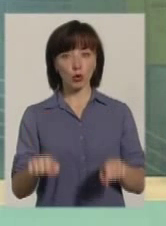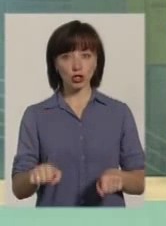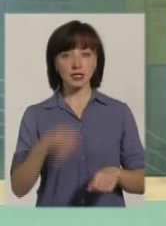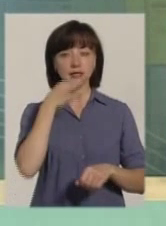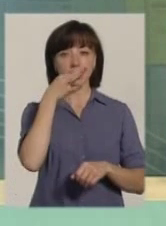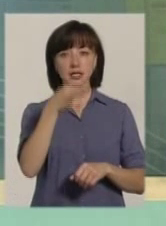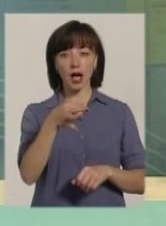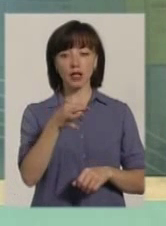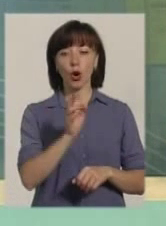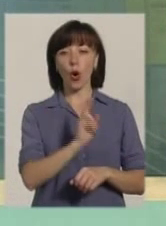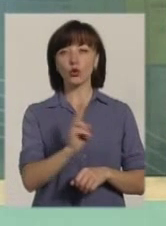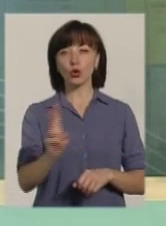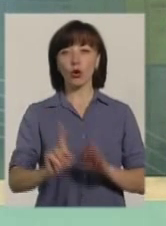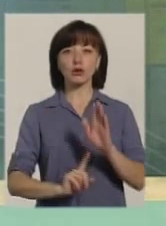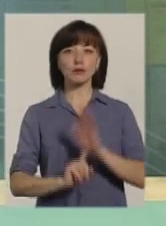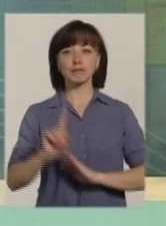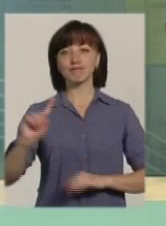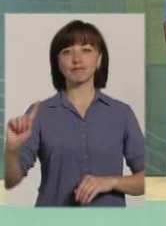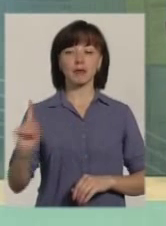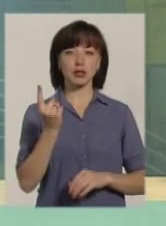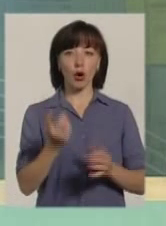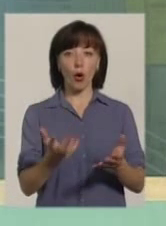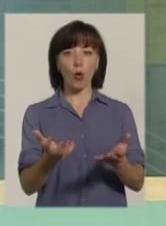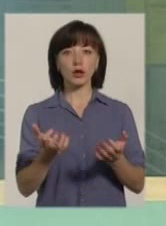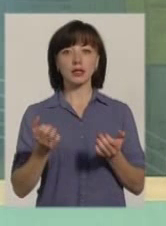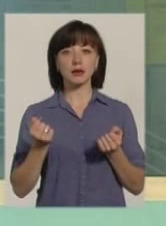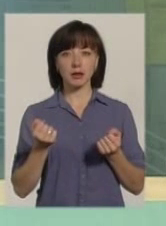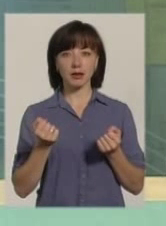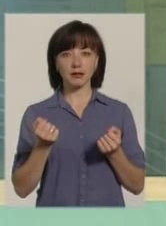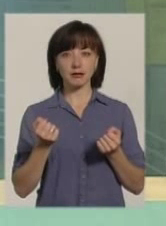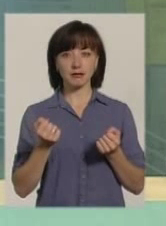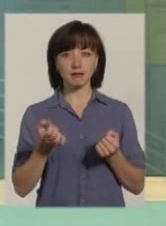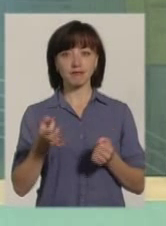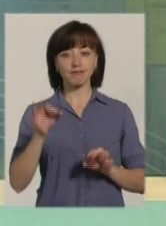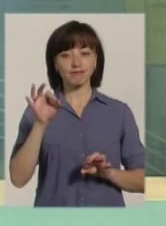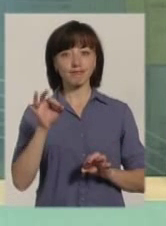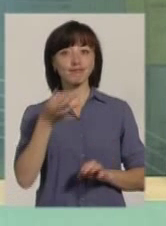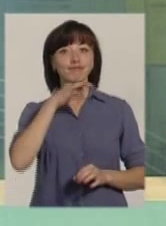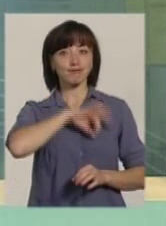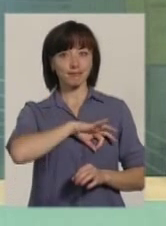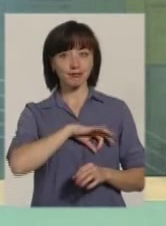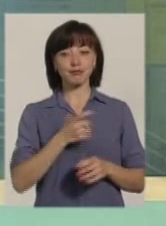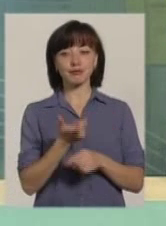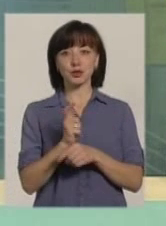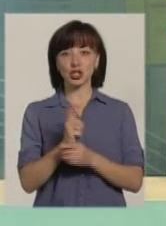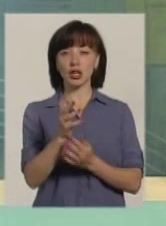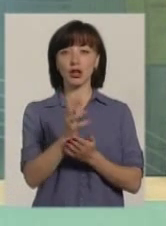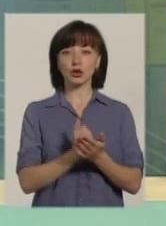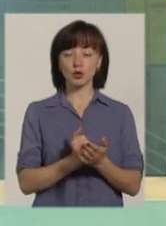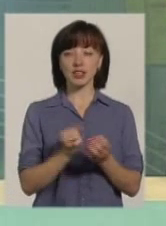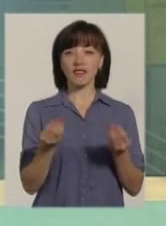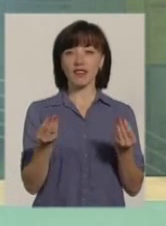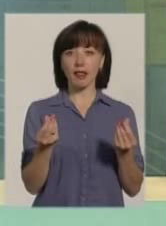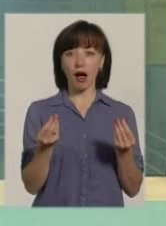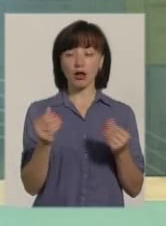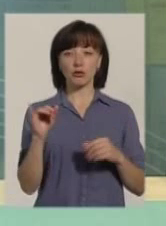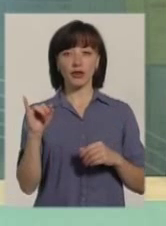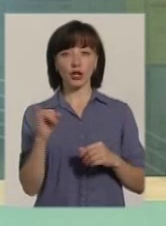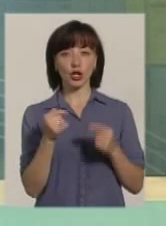розпочнуть першими, отримують, скажімо так, карт-бланш, матимуть більше ресурсів і фінансових,